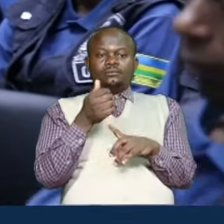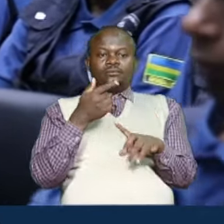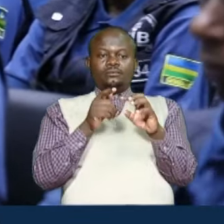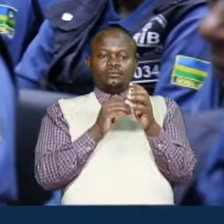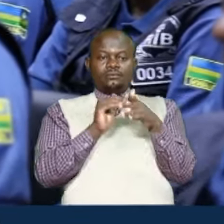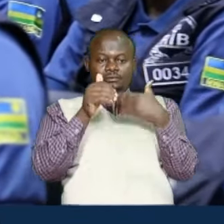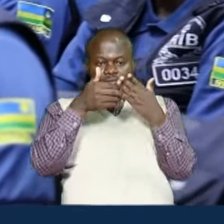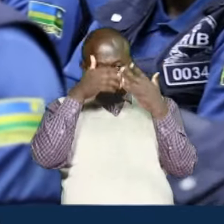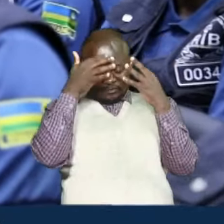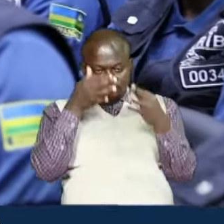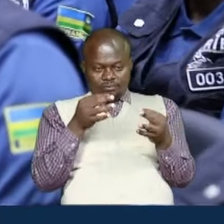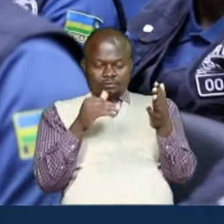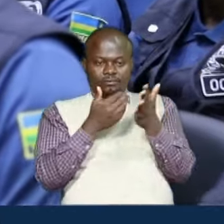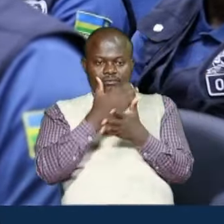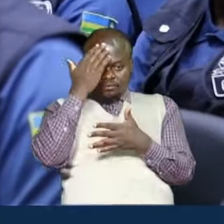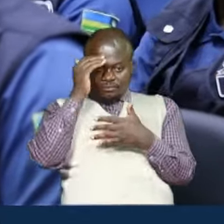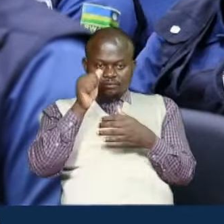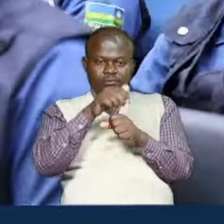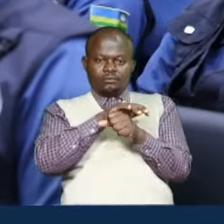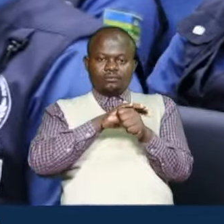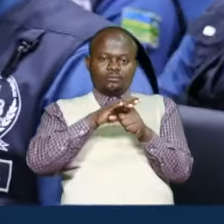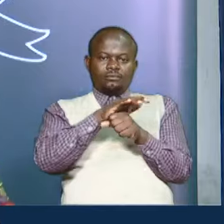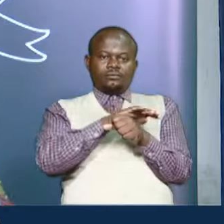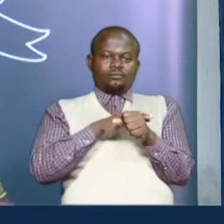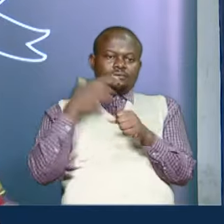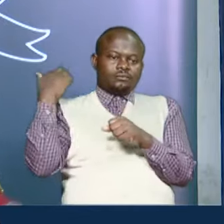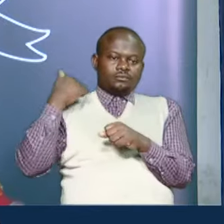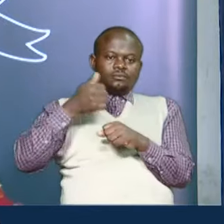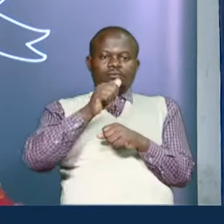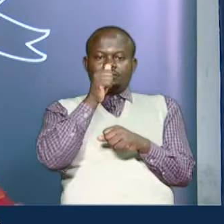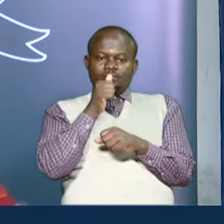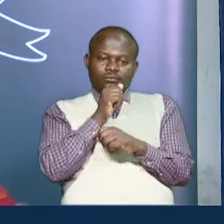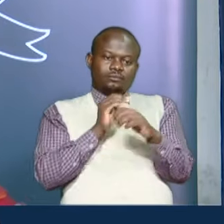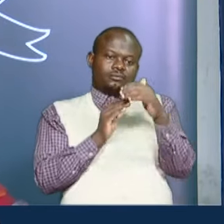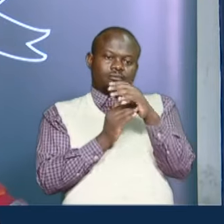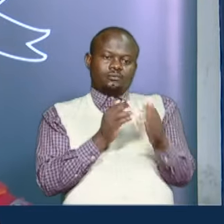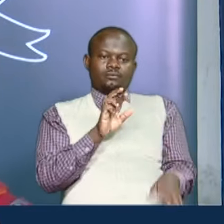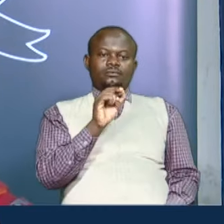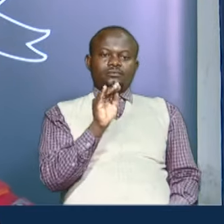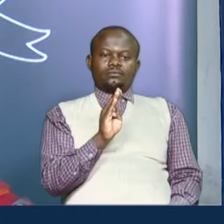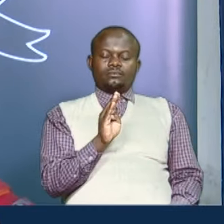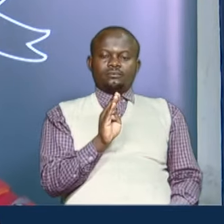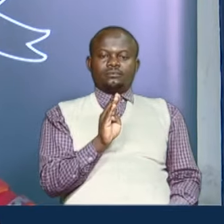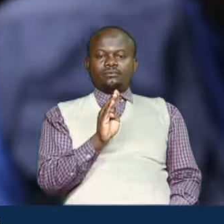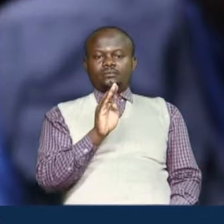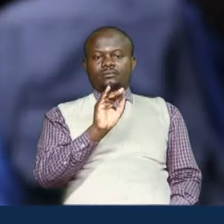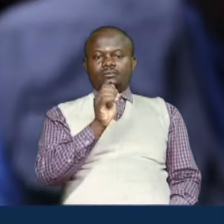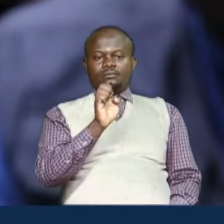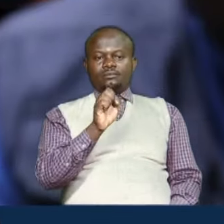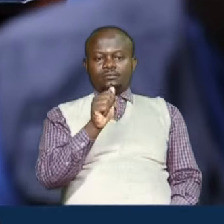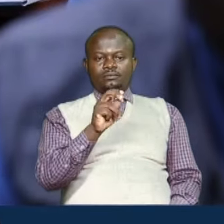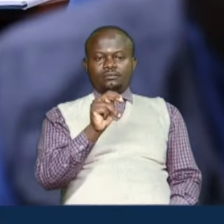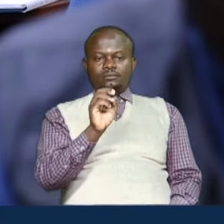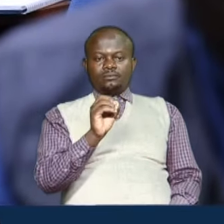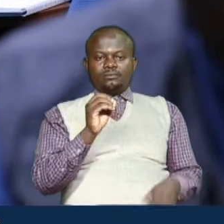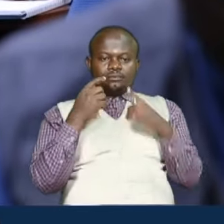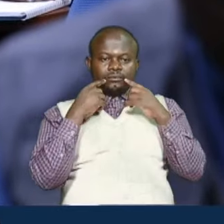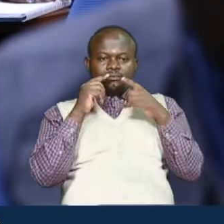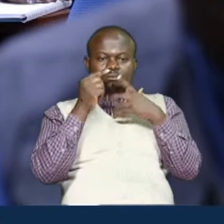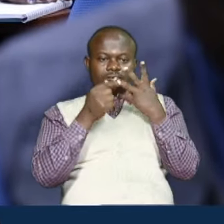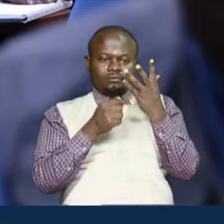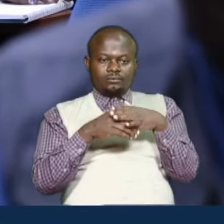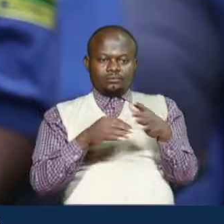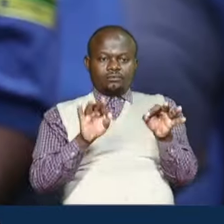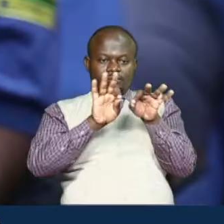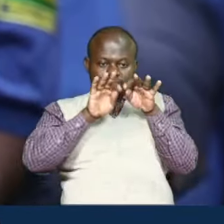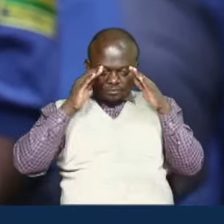ingamba nshya kugira ngo barusheho kuzuza inshingano zabo neza umunyamabanga mukuru wa RIB Ritadi Colonel Jean Ruhunga yavuze ko mu by'ingenzi